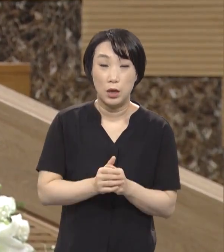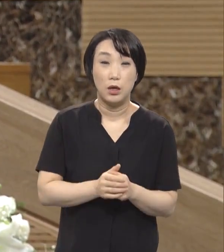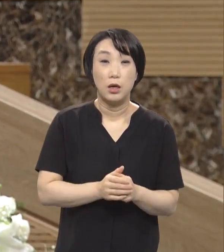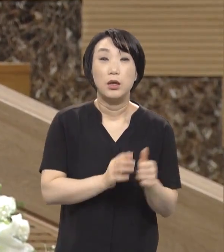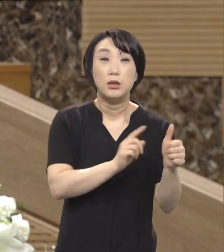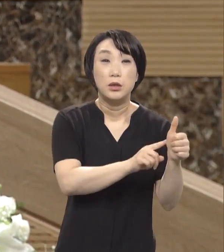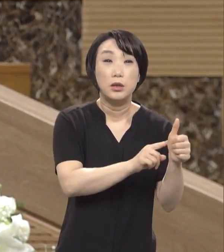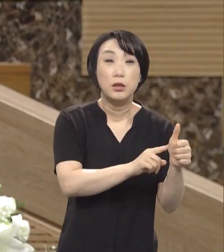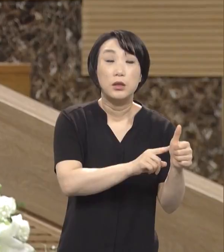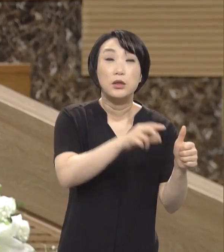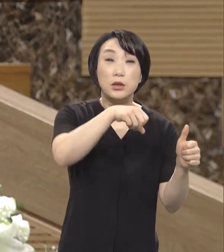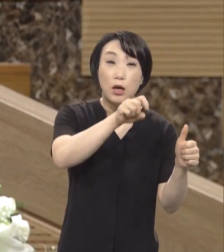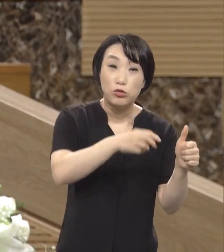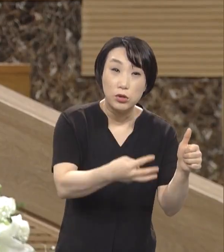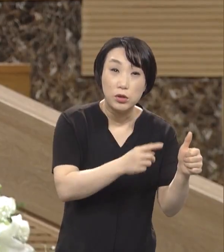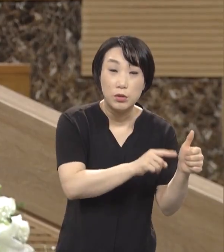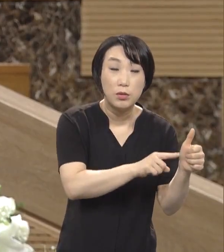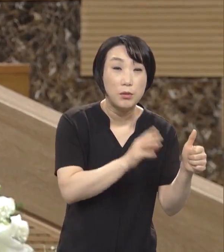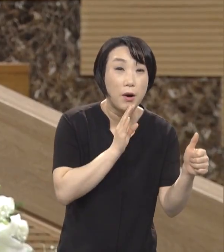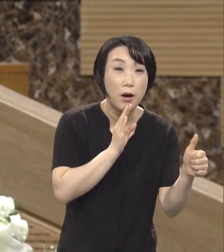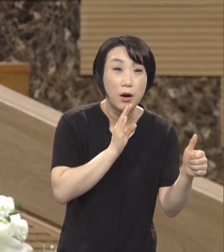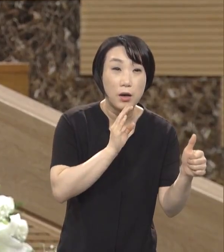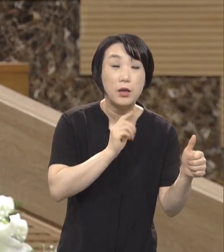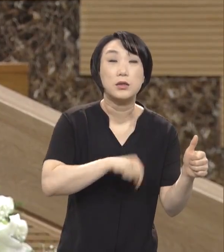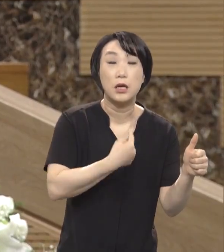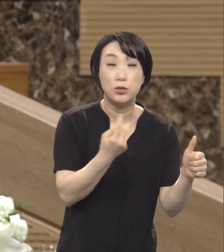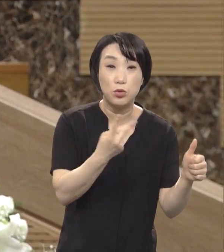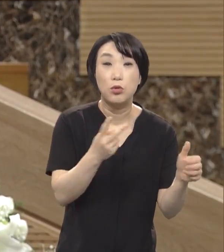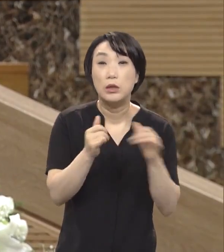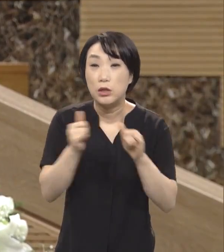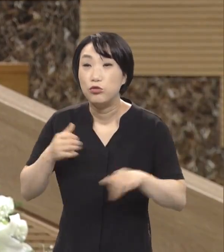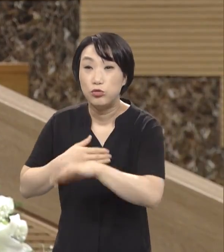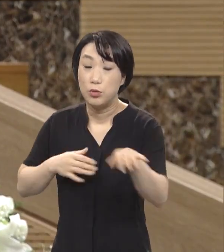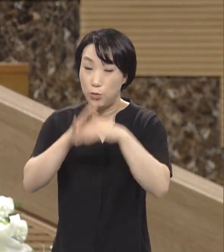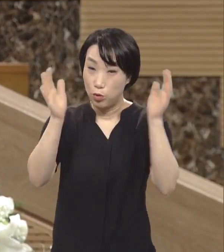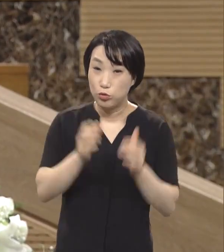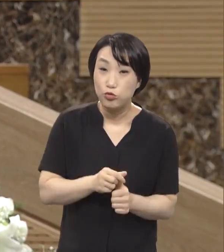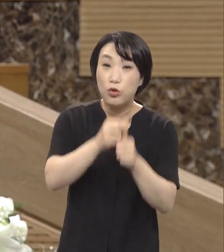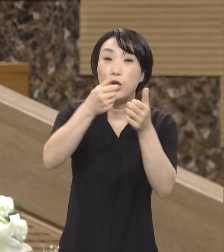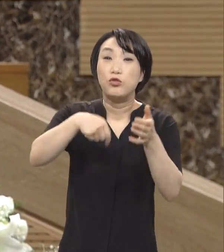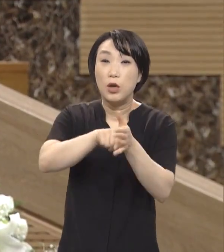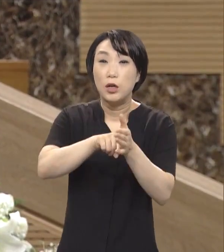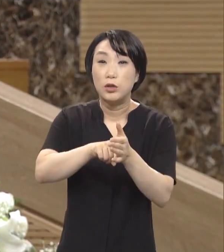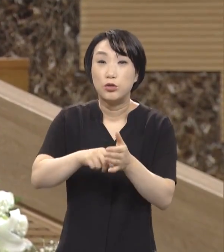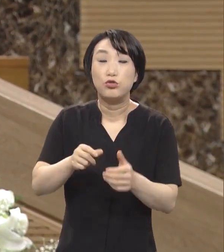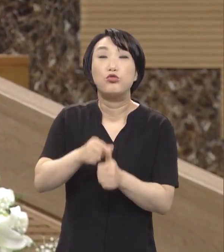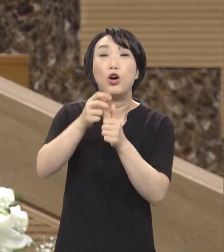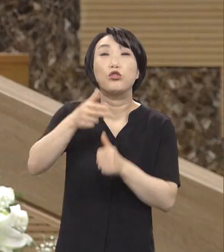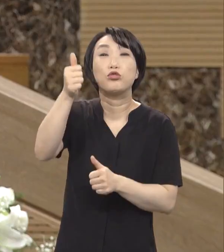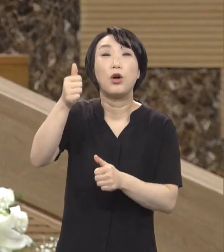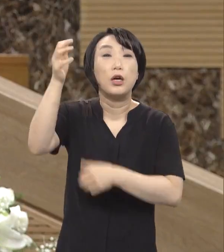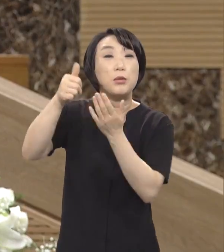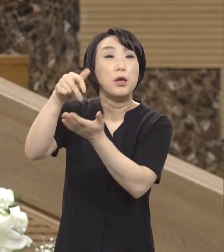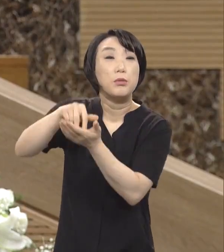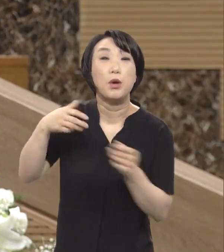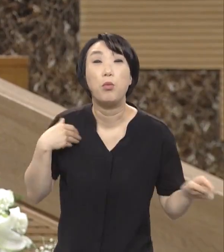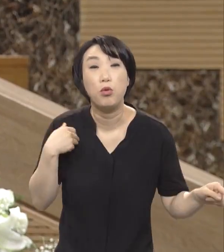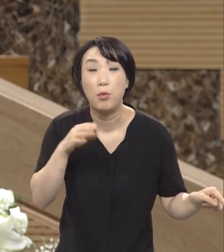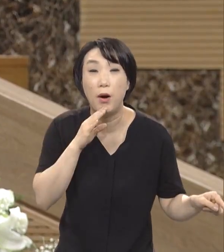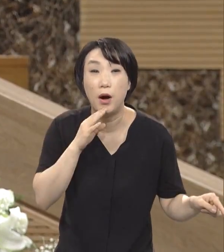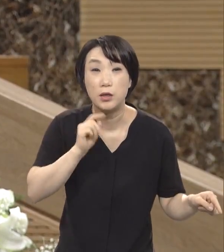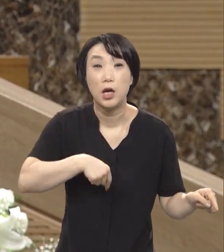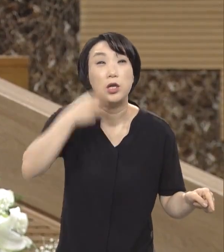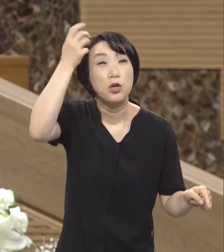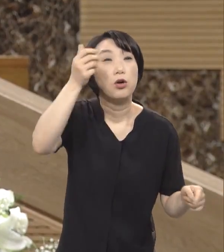바울 자신과 인류의 죄를 구원하실 구원주로 보낸 하나님의 사정도 모르고 자기